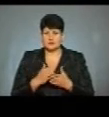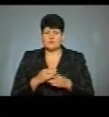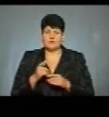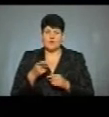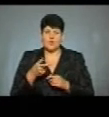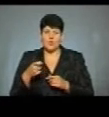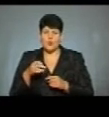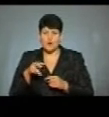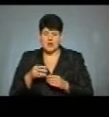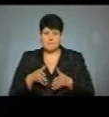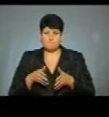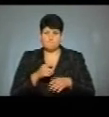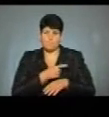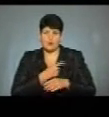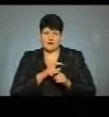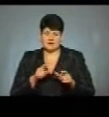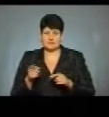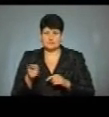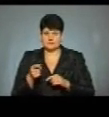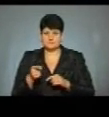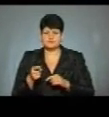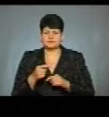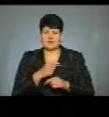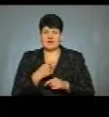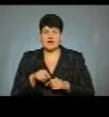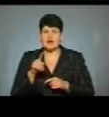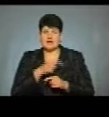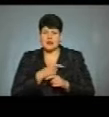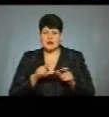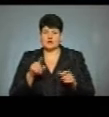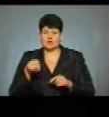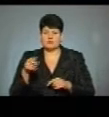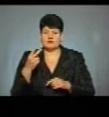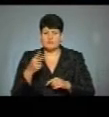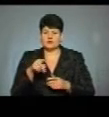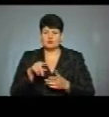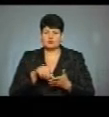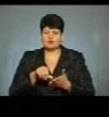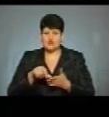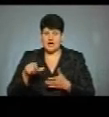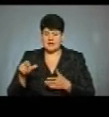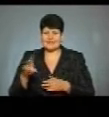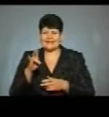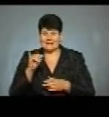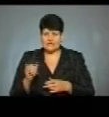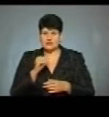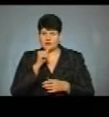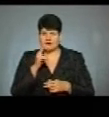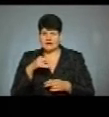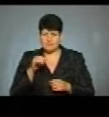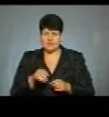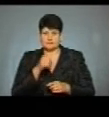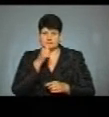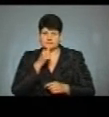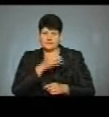холі поліклінічного відділення Тернопільської клінічної лікарні номер 2. Тут учасникам акції «Ні цукровому діабету»